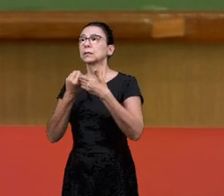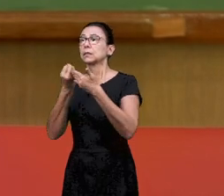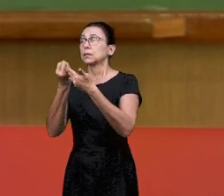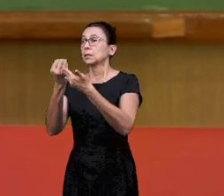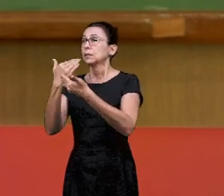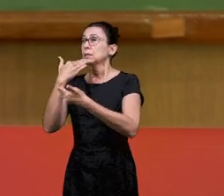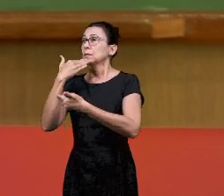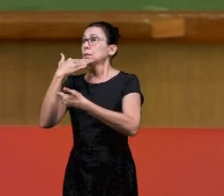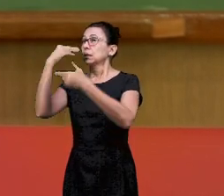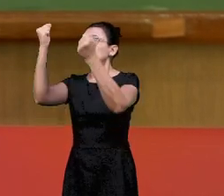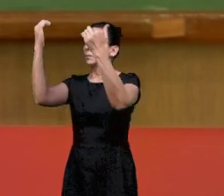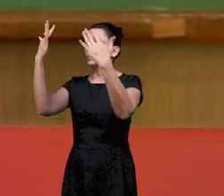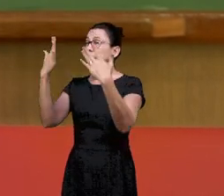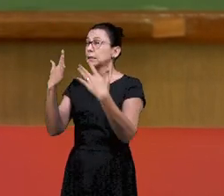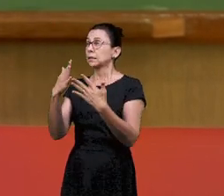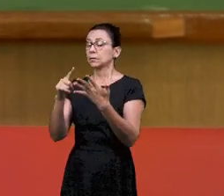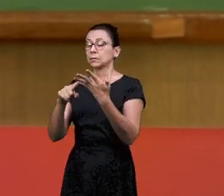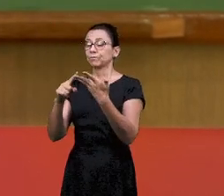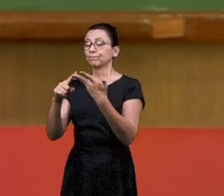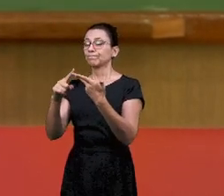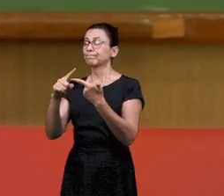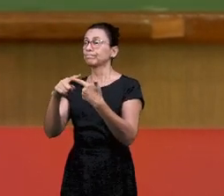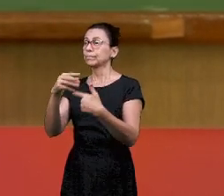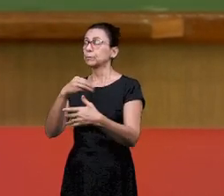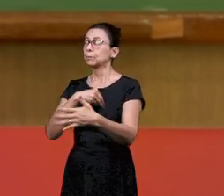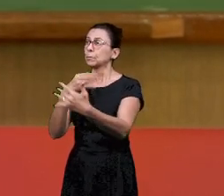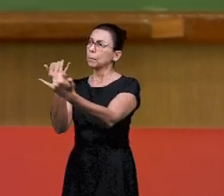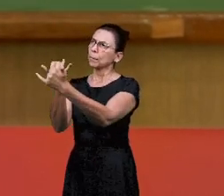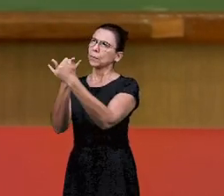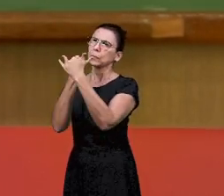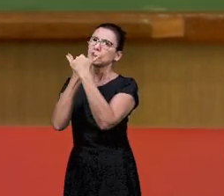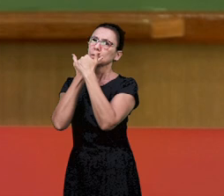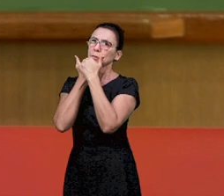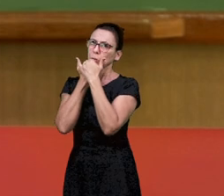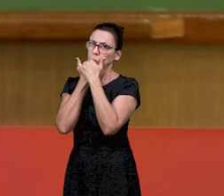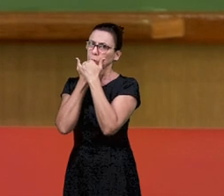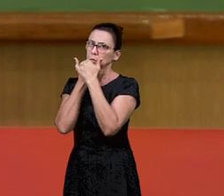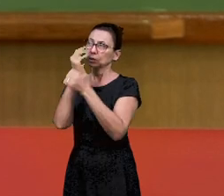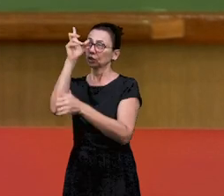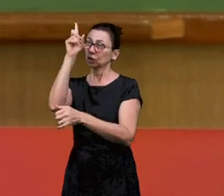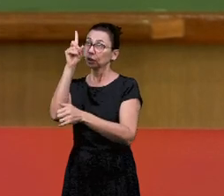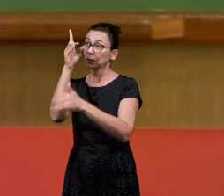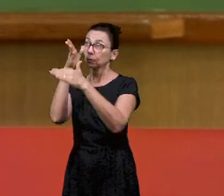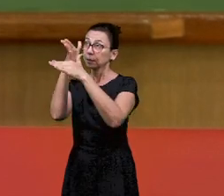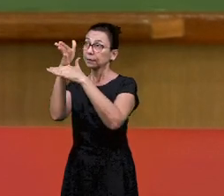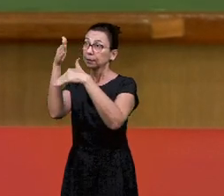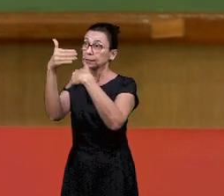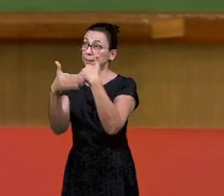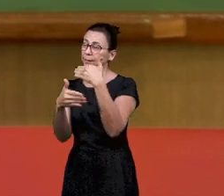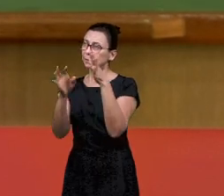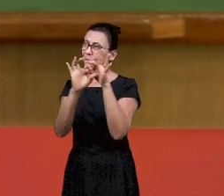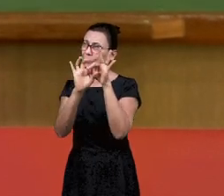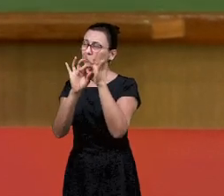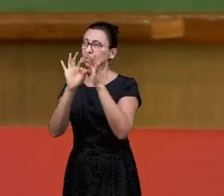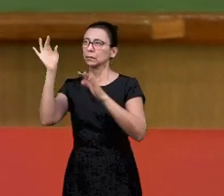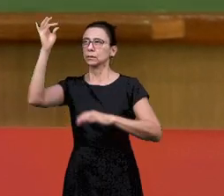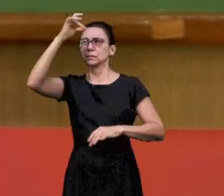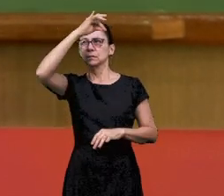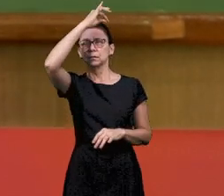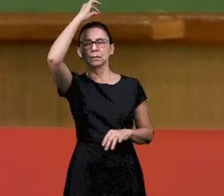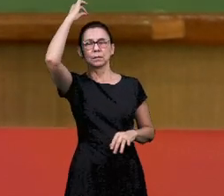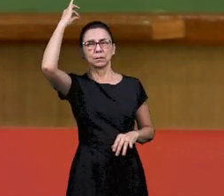ta bénédiction, le pardon de nos péchés et ainsi, Seigneur, l'accès à ta présence, la communion profonde avec ton